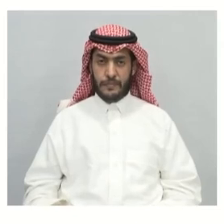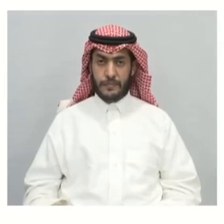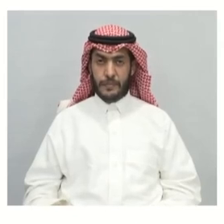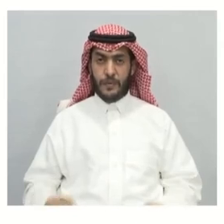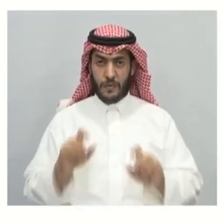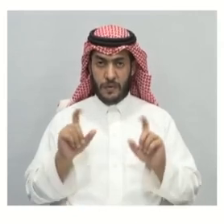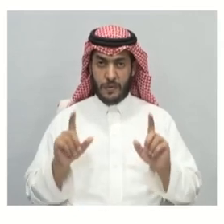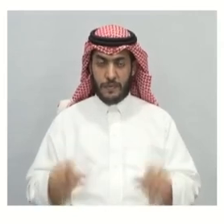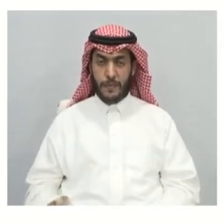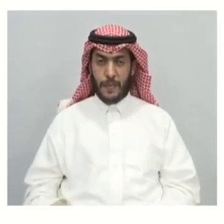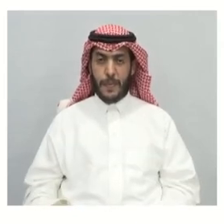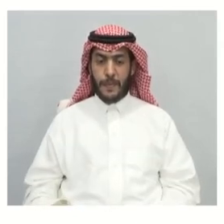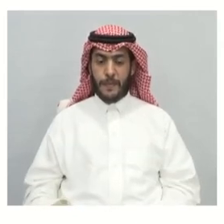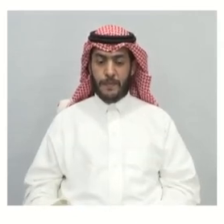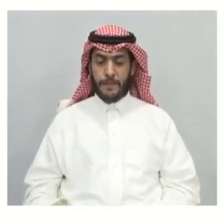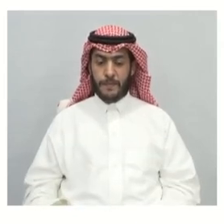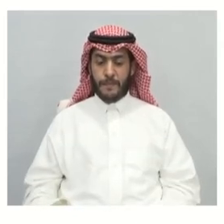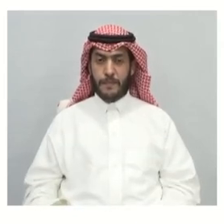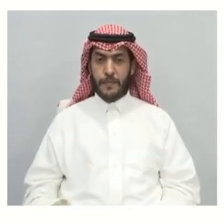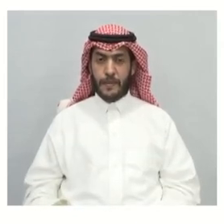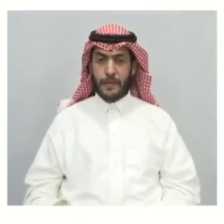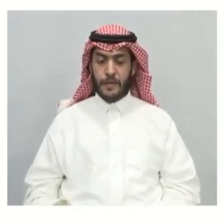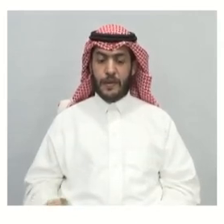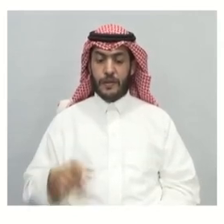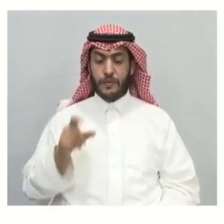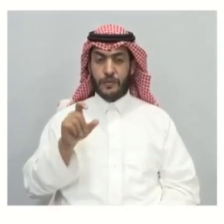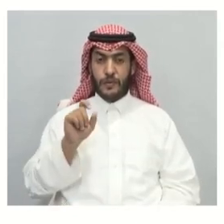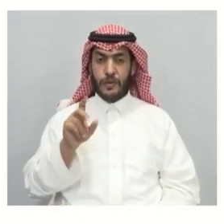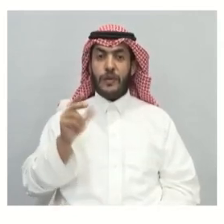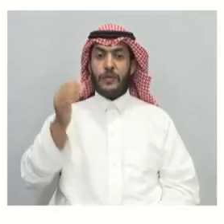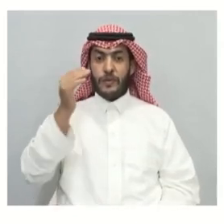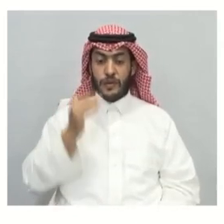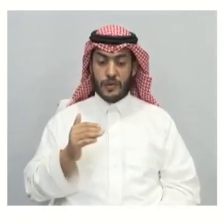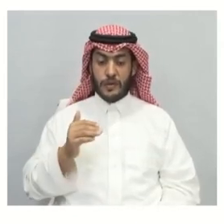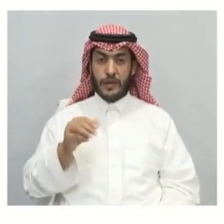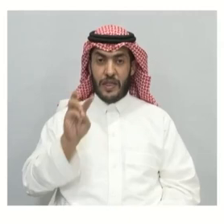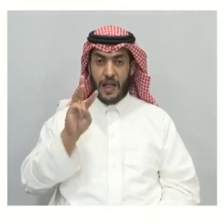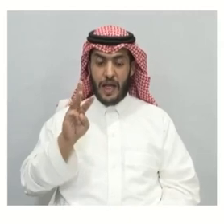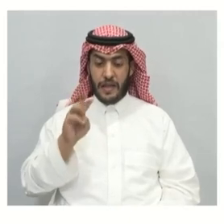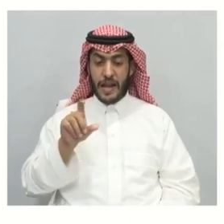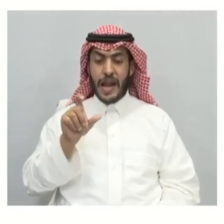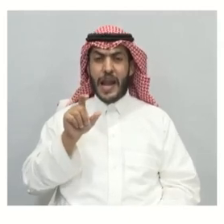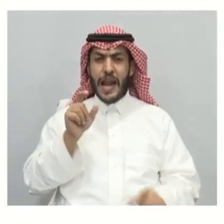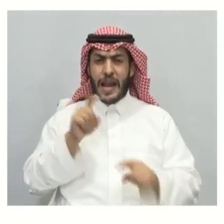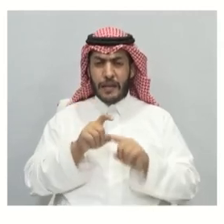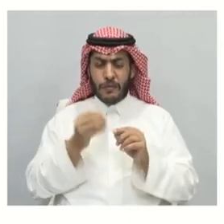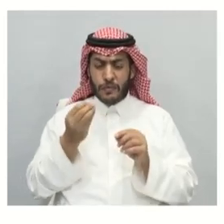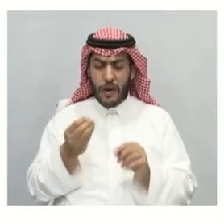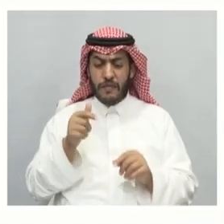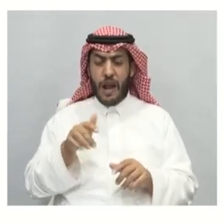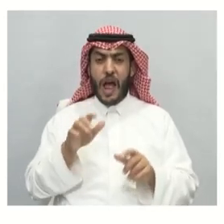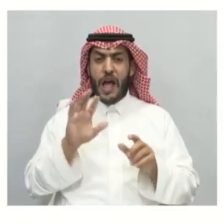واضح هذا بالنسبه لمين بالنسبه للشعاع الثاني طيب الشعاع الثالث اللي هو نسبه قليله من